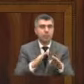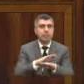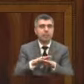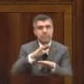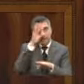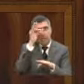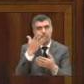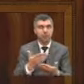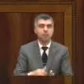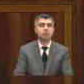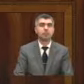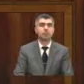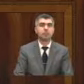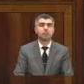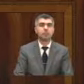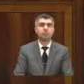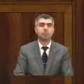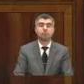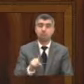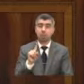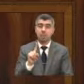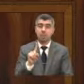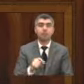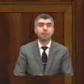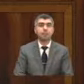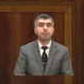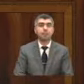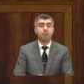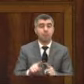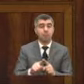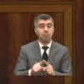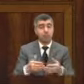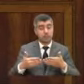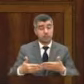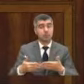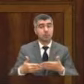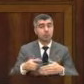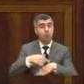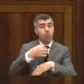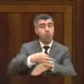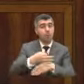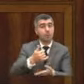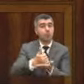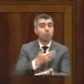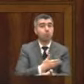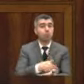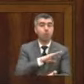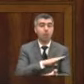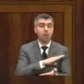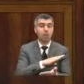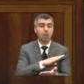السياسويه، ولكن حنا في واحد الوقت ديال المسؤوليه من بعد جائحه اللي